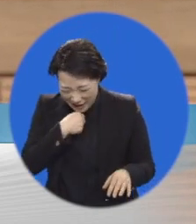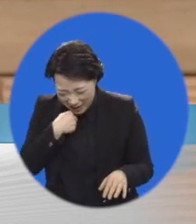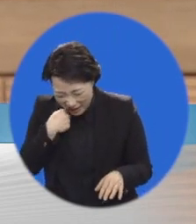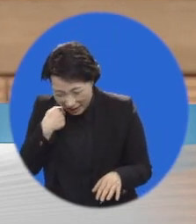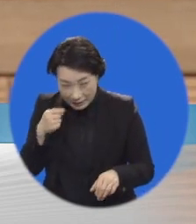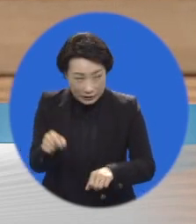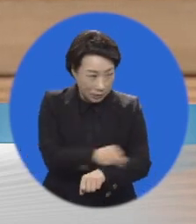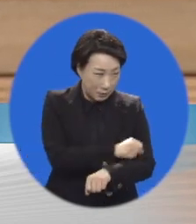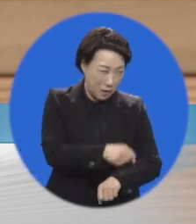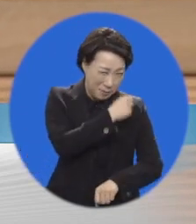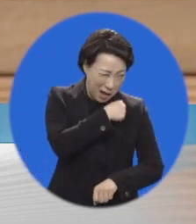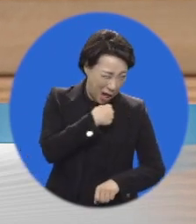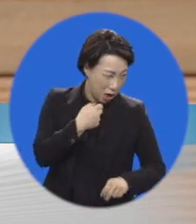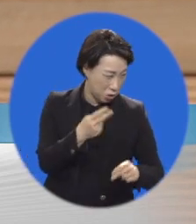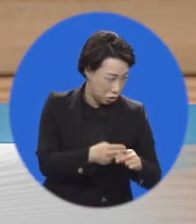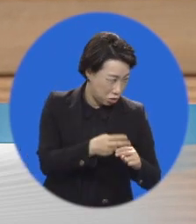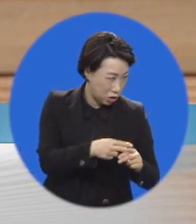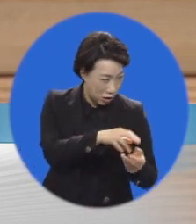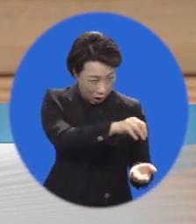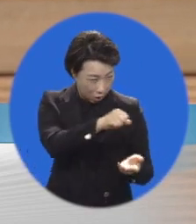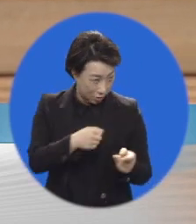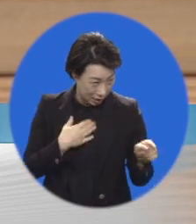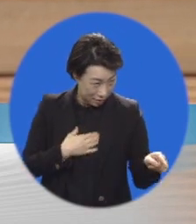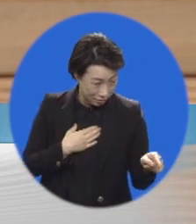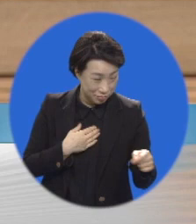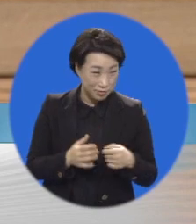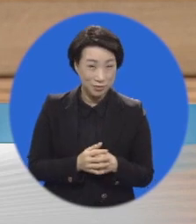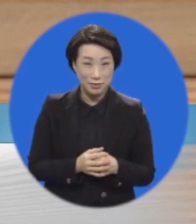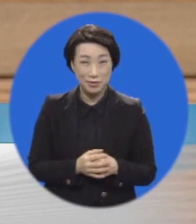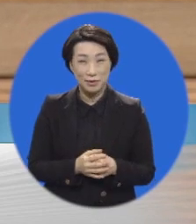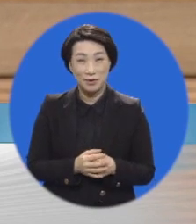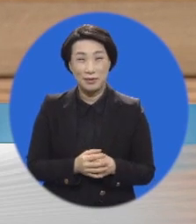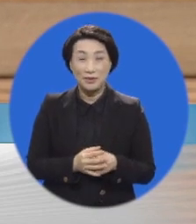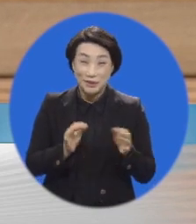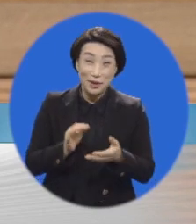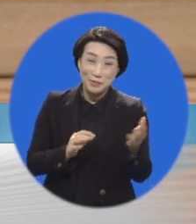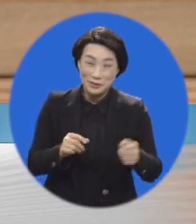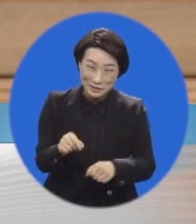맛있는 별미를 해오너라. 별미라는 건